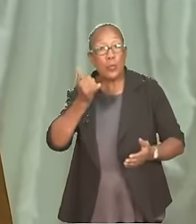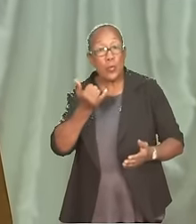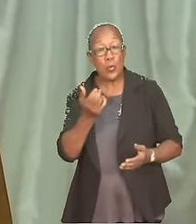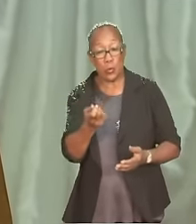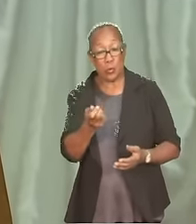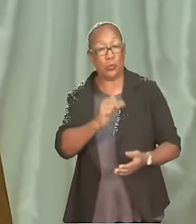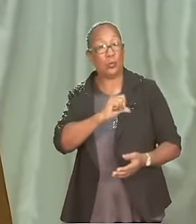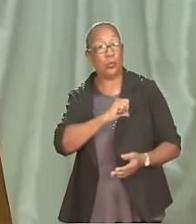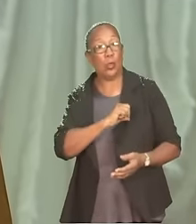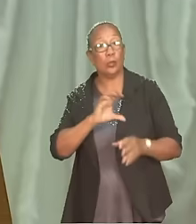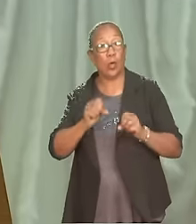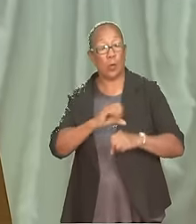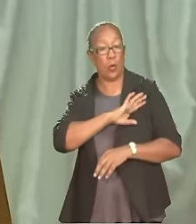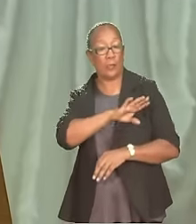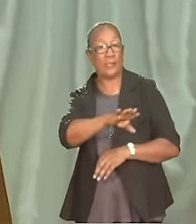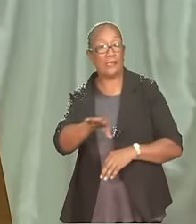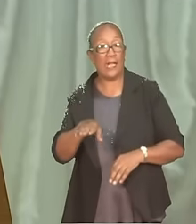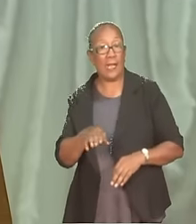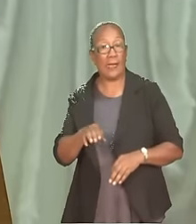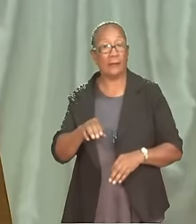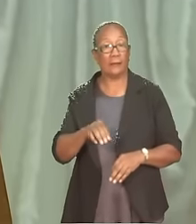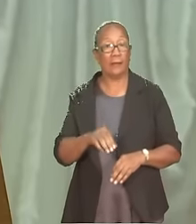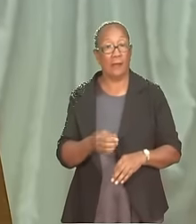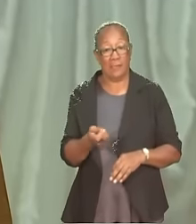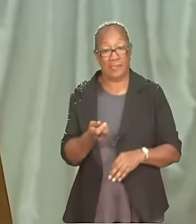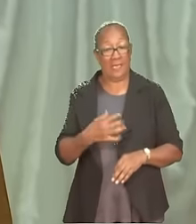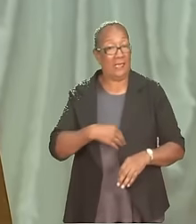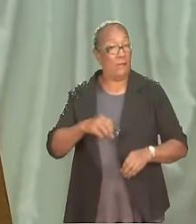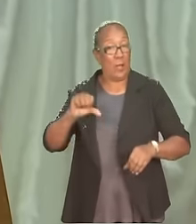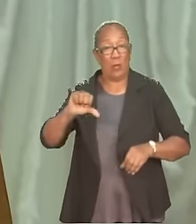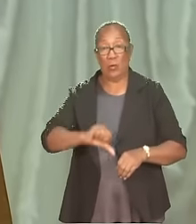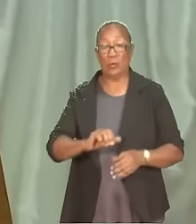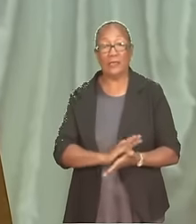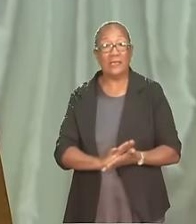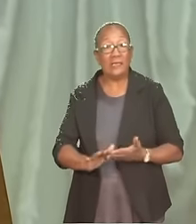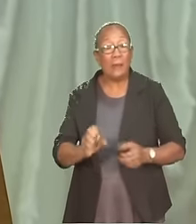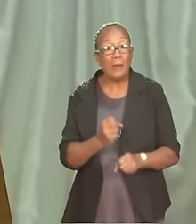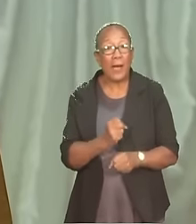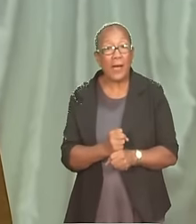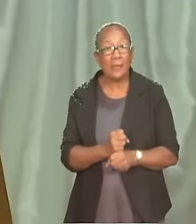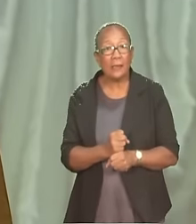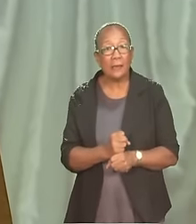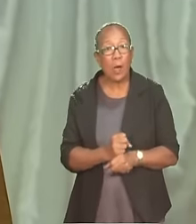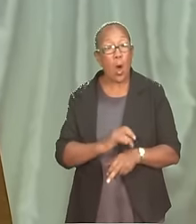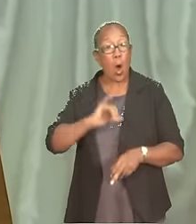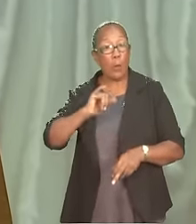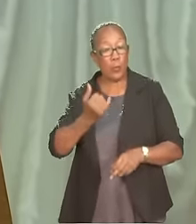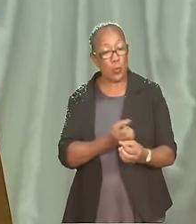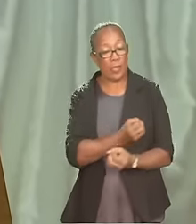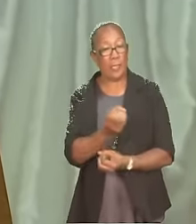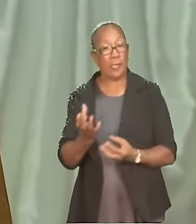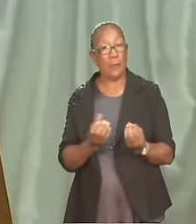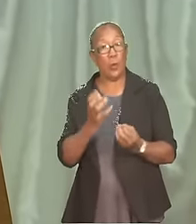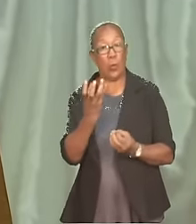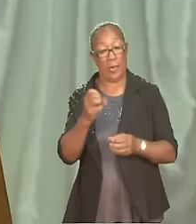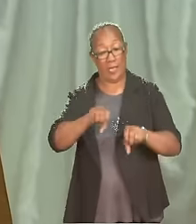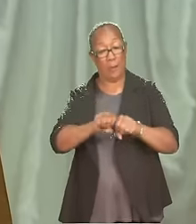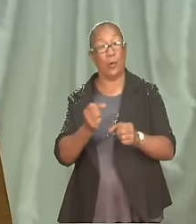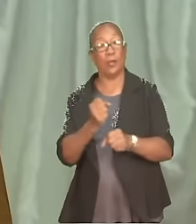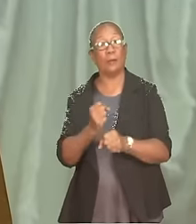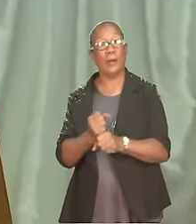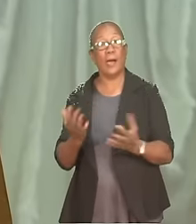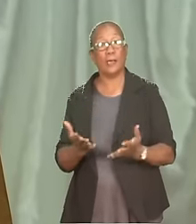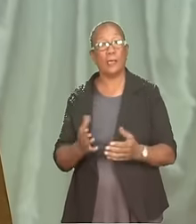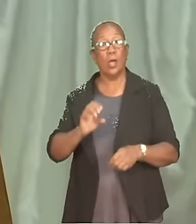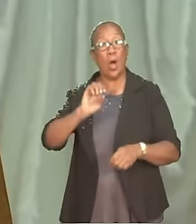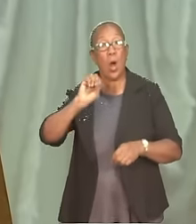land bankroet te maken, laten ze dat gaan zeggen. En als ze weer die economie kapot willen maken door